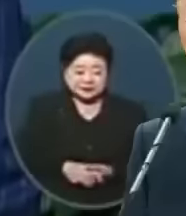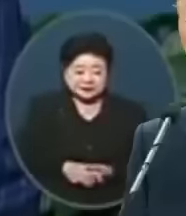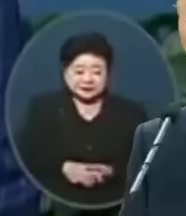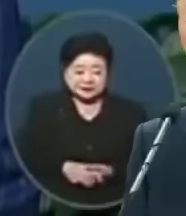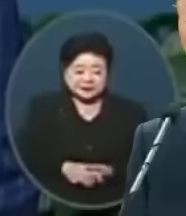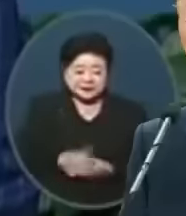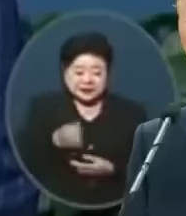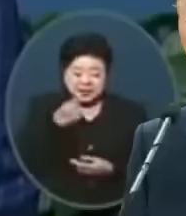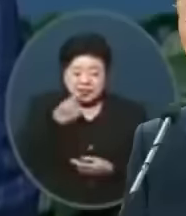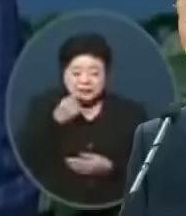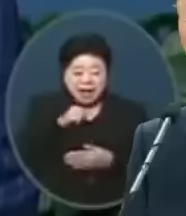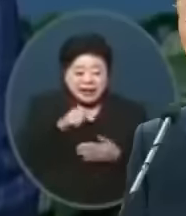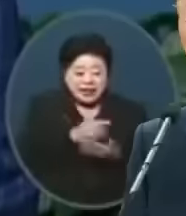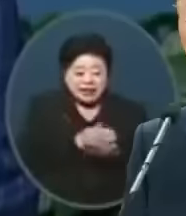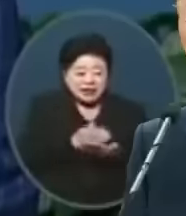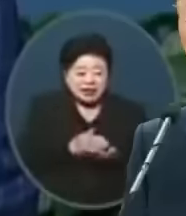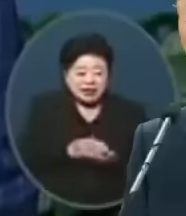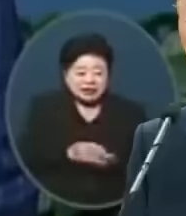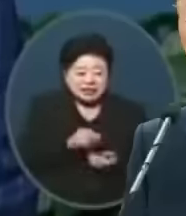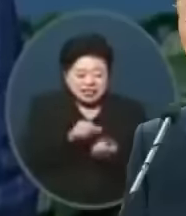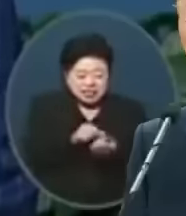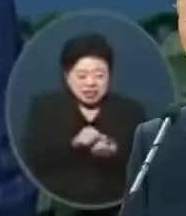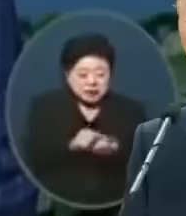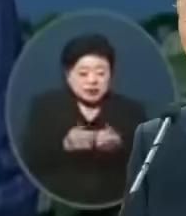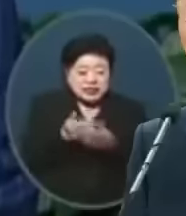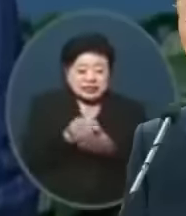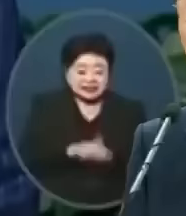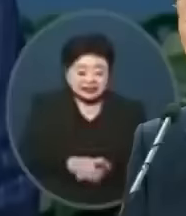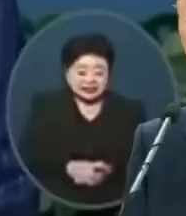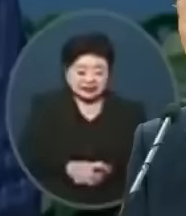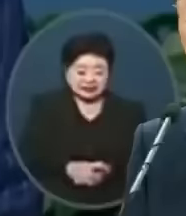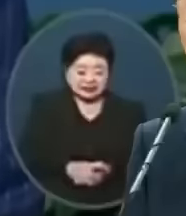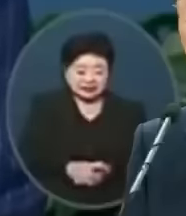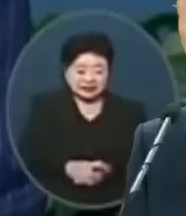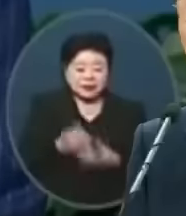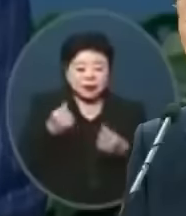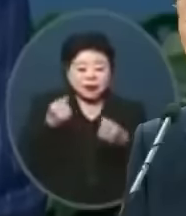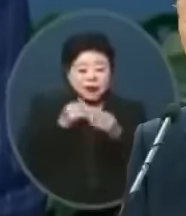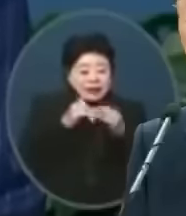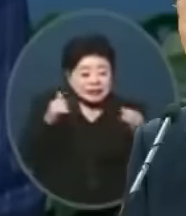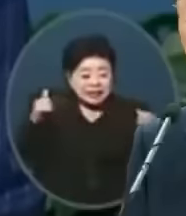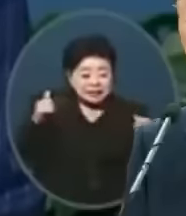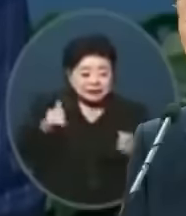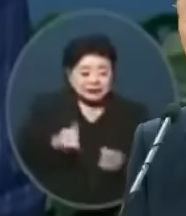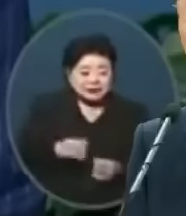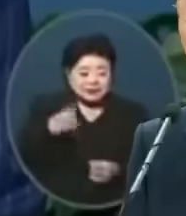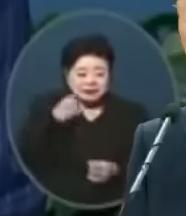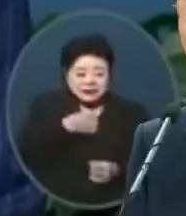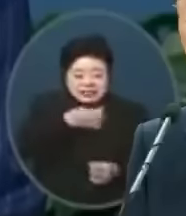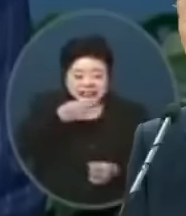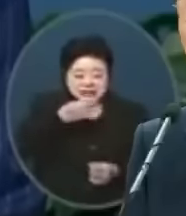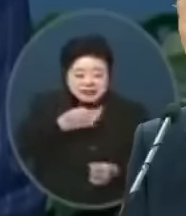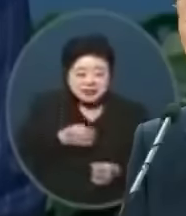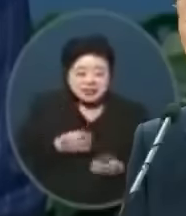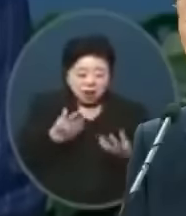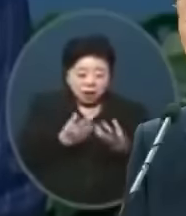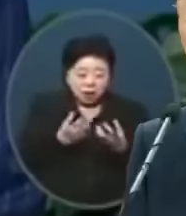입 안에 여러 가지 염증이 생기기 쉽다. 건강한 사람은 입에서 침이 많이